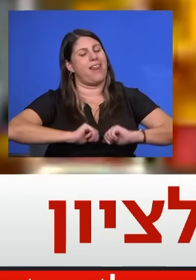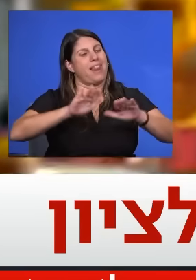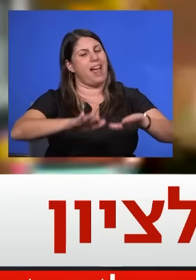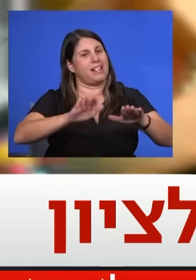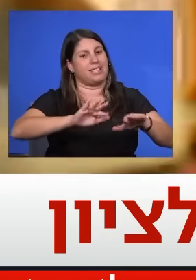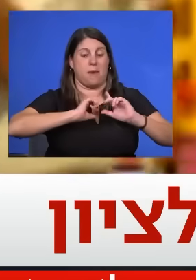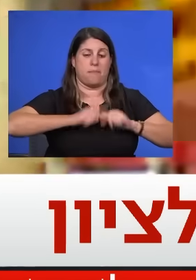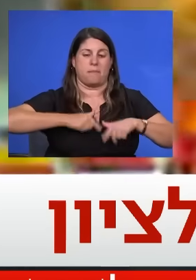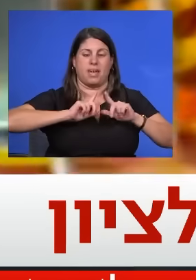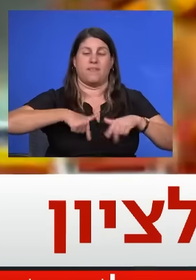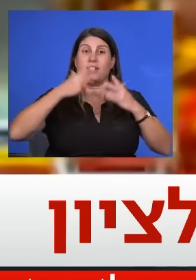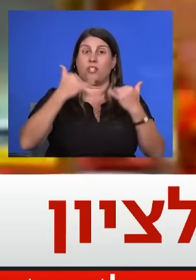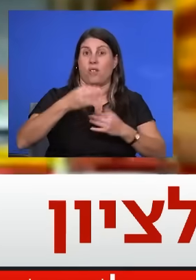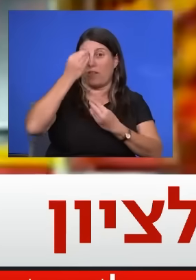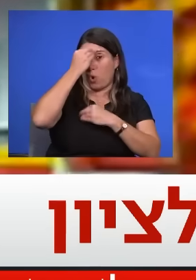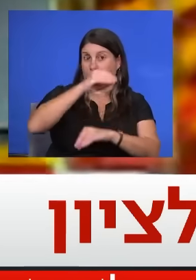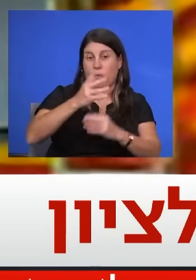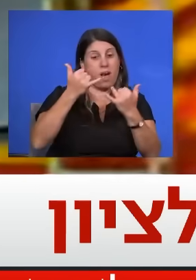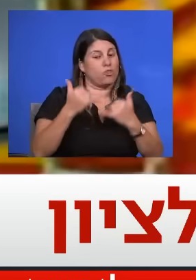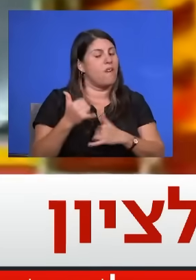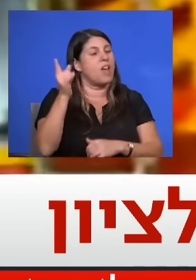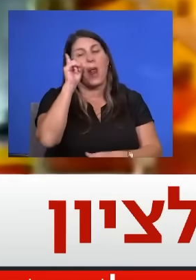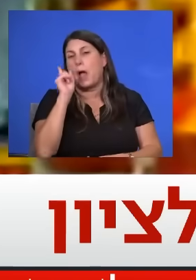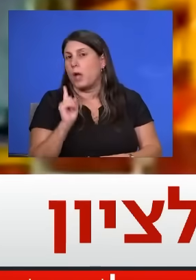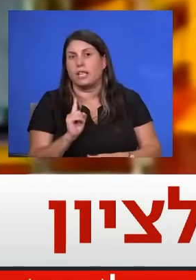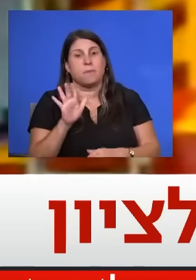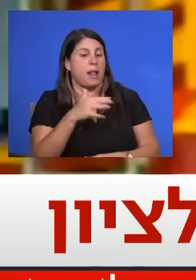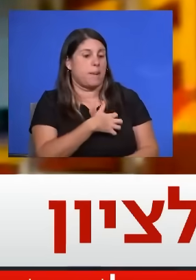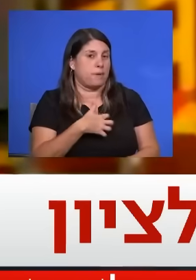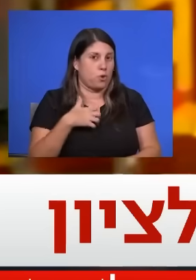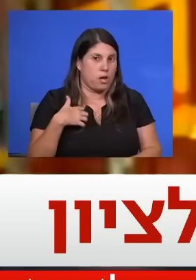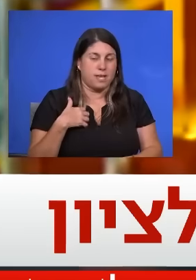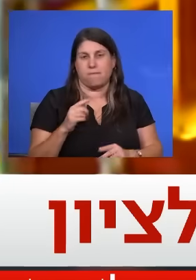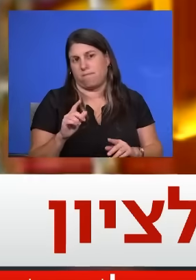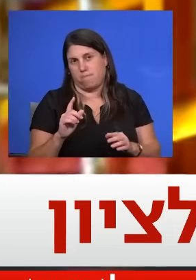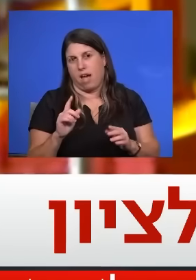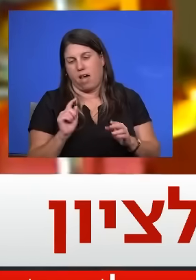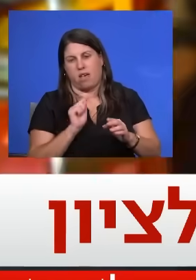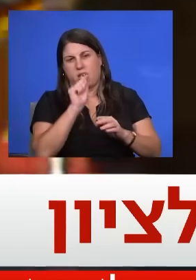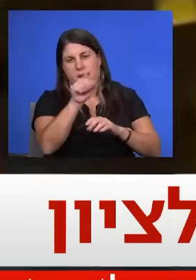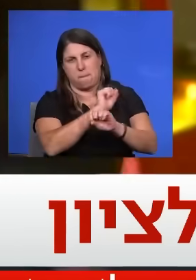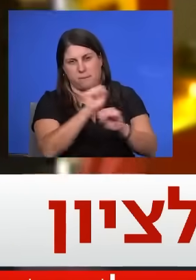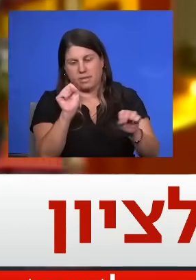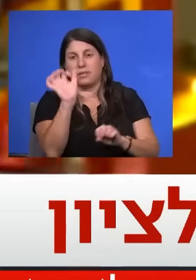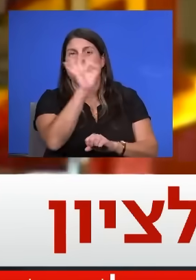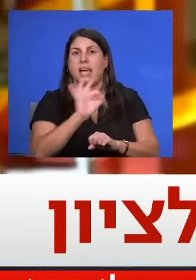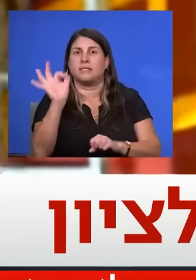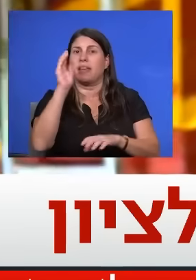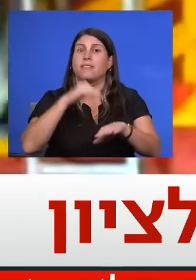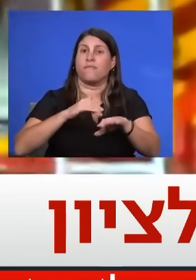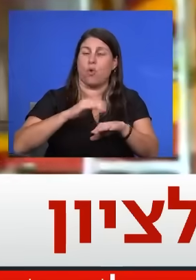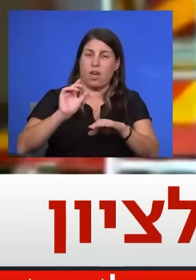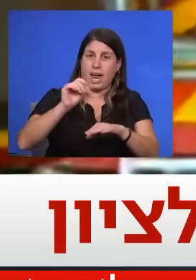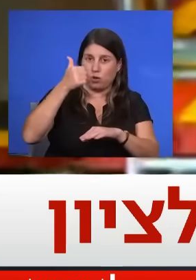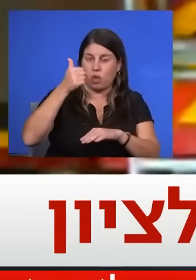כרגע. כרגע הם לא יודעים על פצועים באירוע הזה, אבל שוב, זה עדיין הדיווח הראשוני. אנחנו יודעים שכוחות מגן דוד